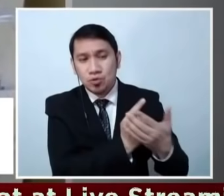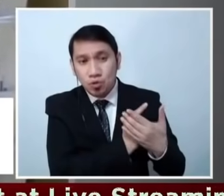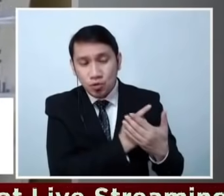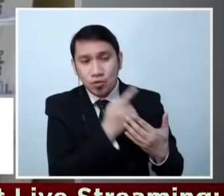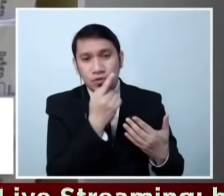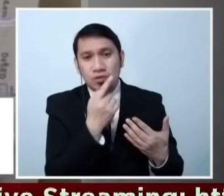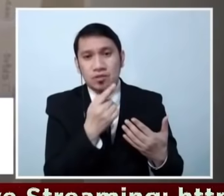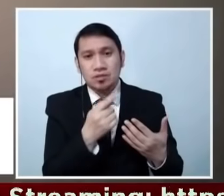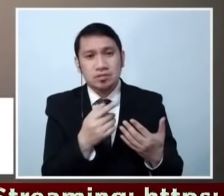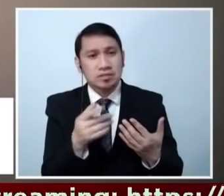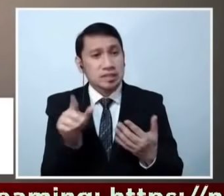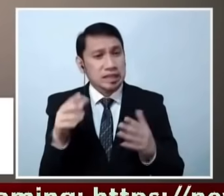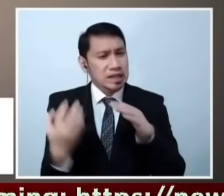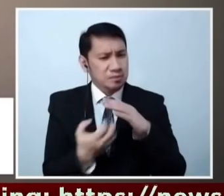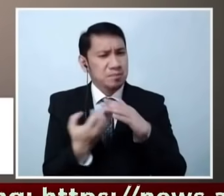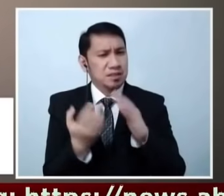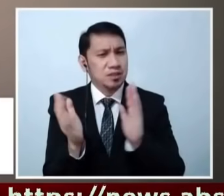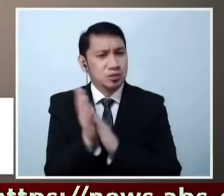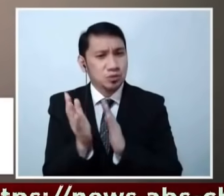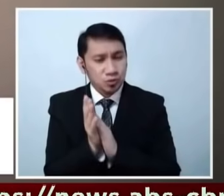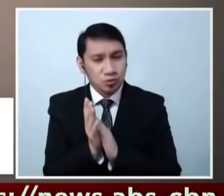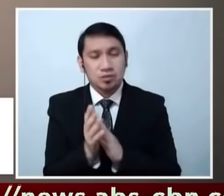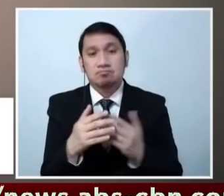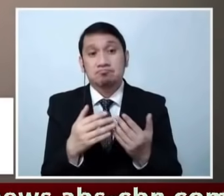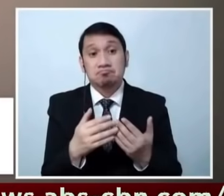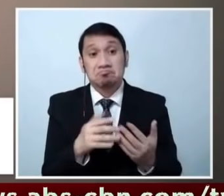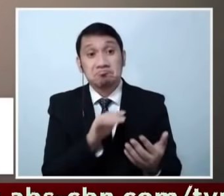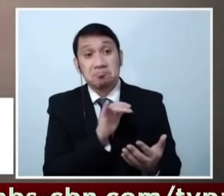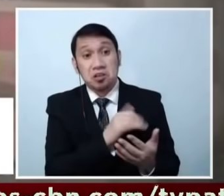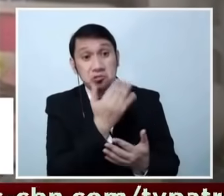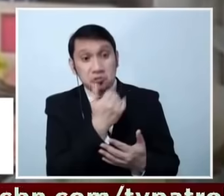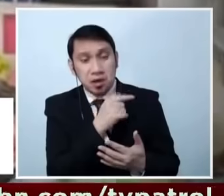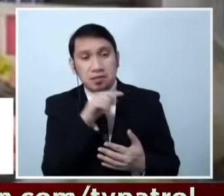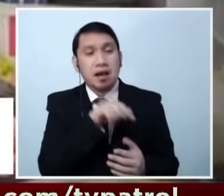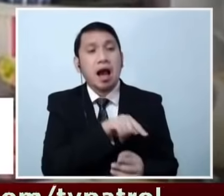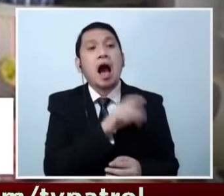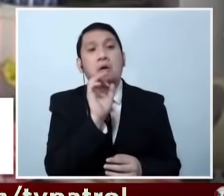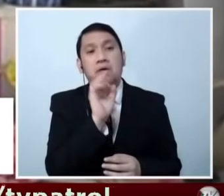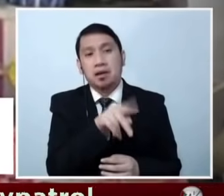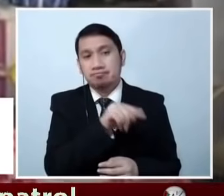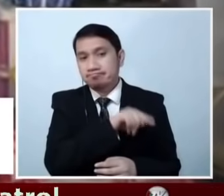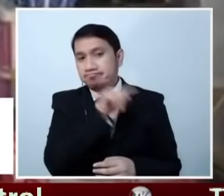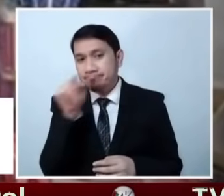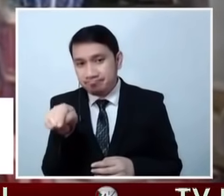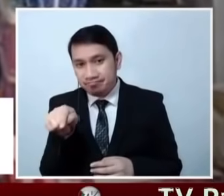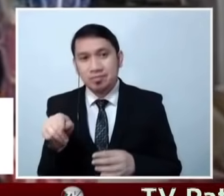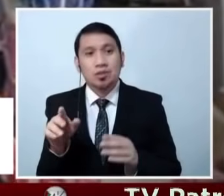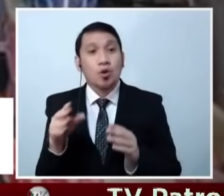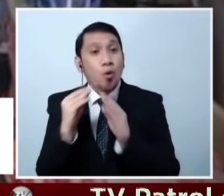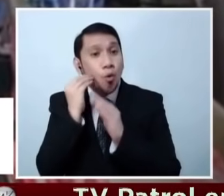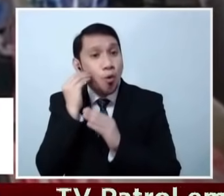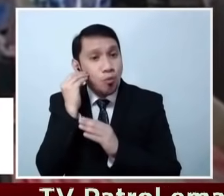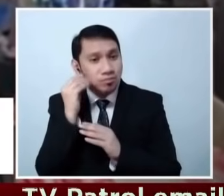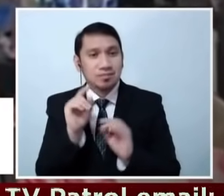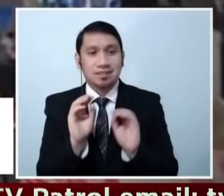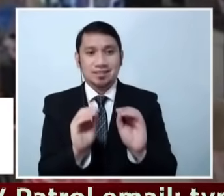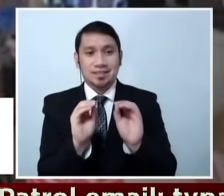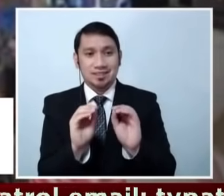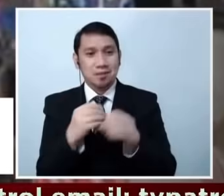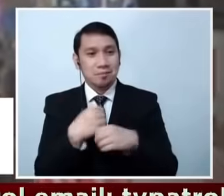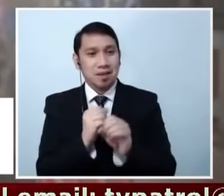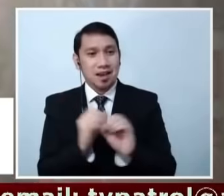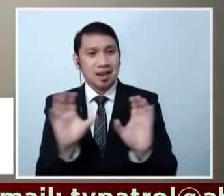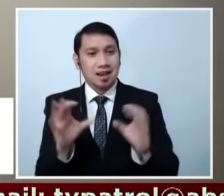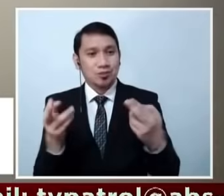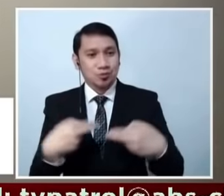Duenas Central Elementary School. At dahil dito, sa class home muna siya nagtuturo si Teacher Daisy. Sa gitna naman